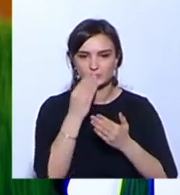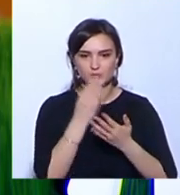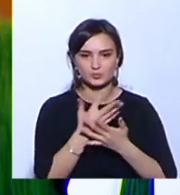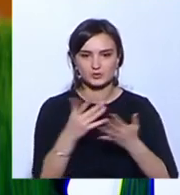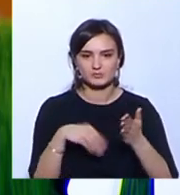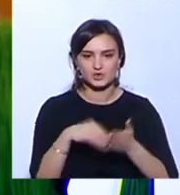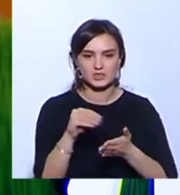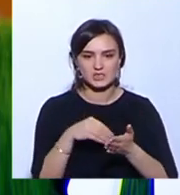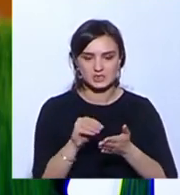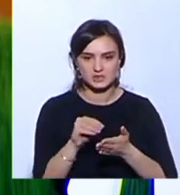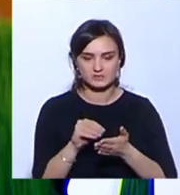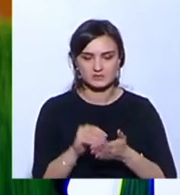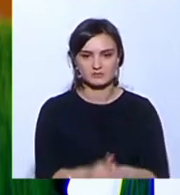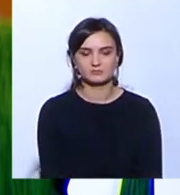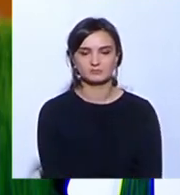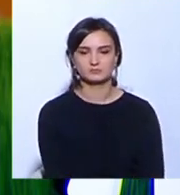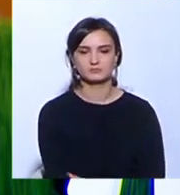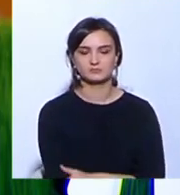პროდუქტების შეძენისთვის.